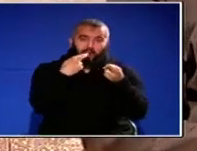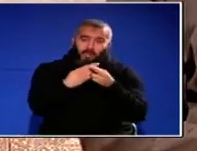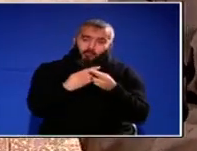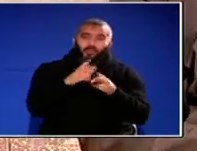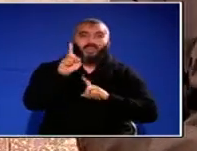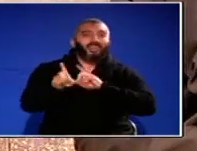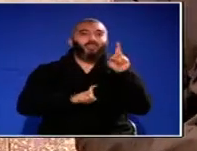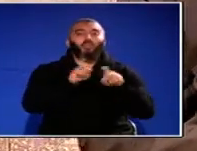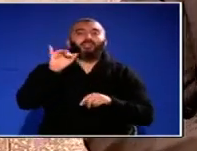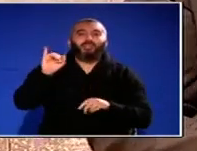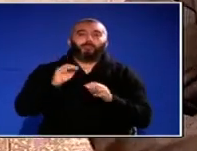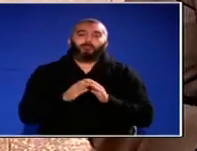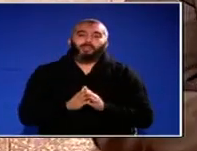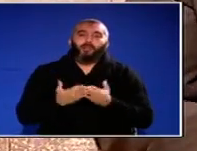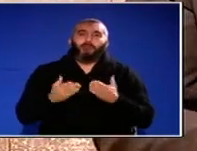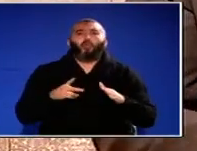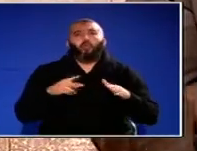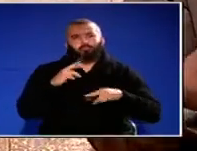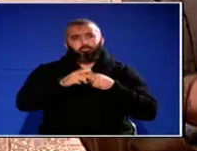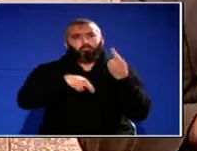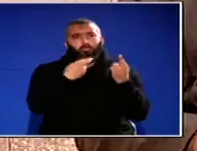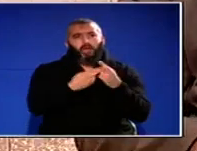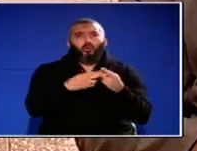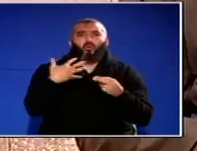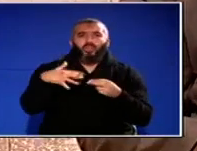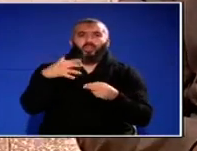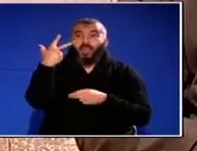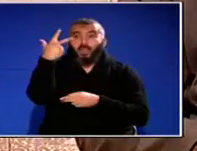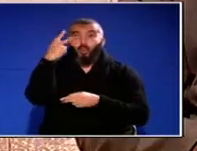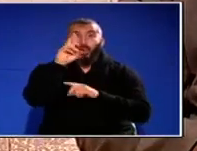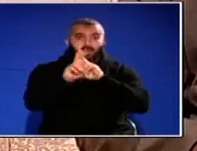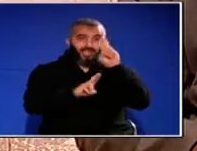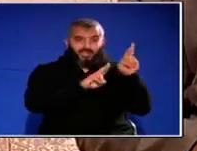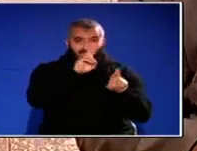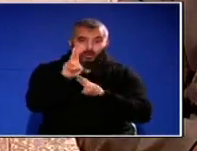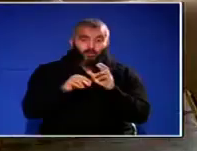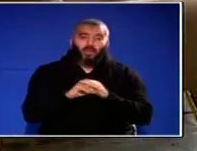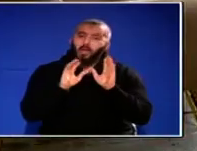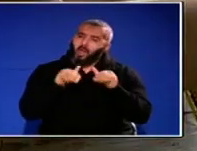الفقهية. خلينا سيد أحمد نجيب على الأسئلة ثم نستقبل.